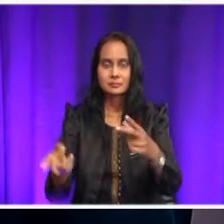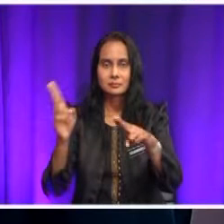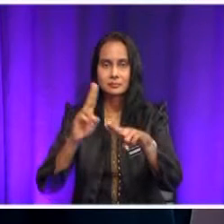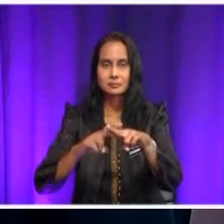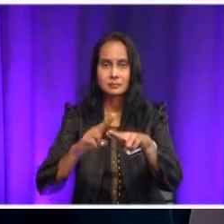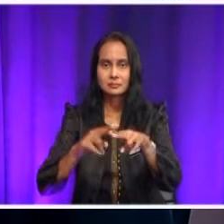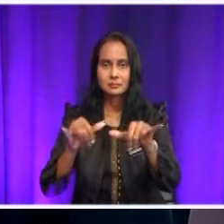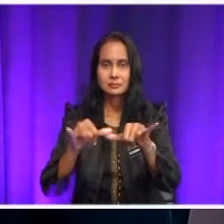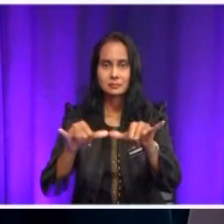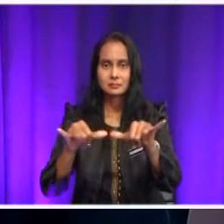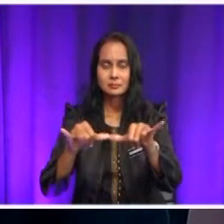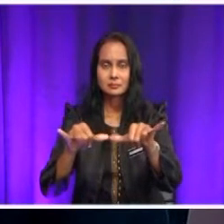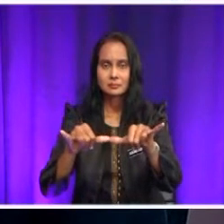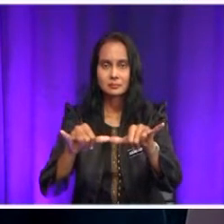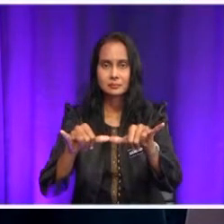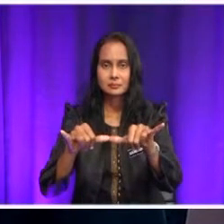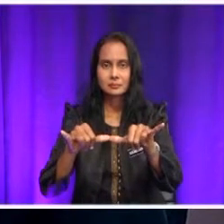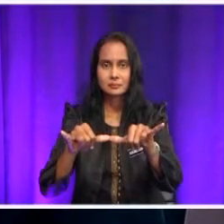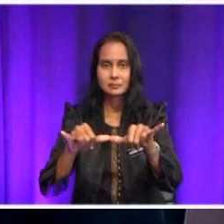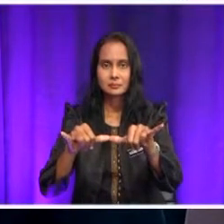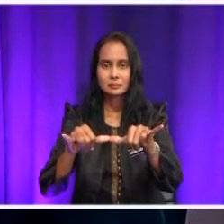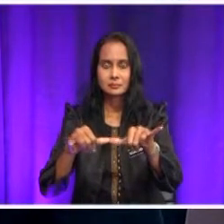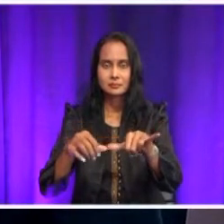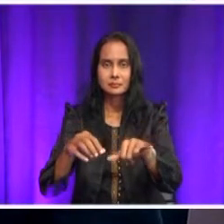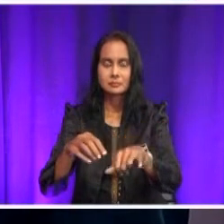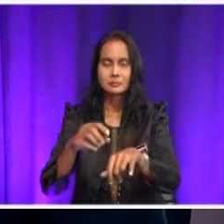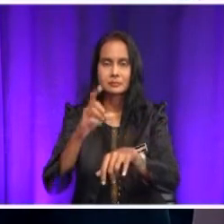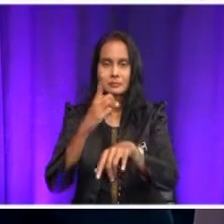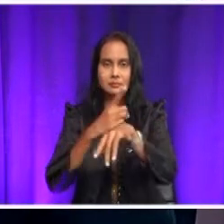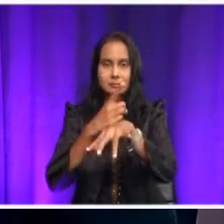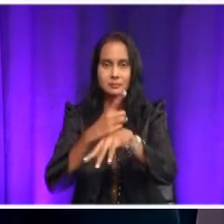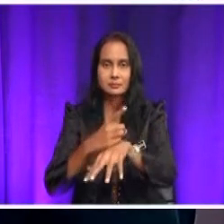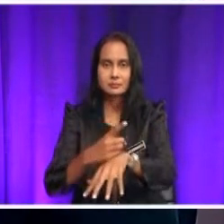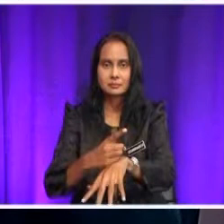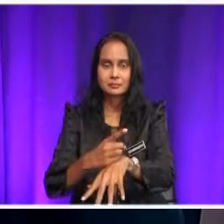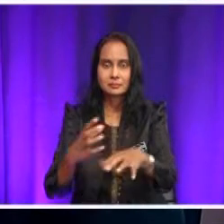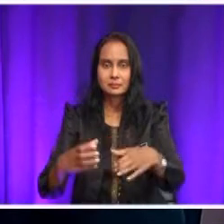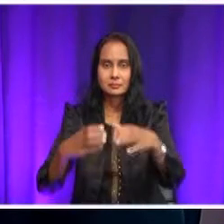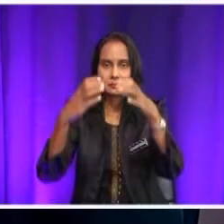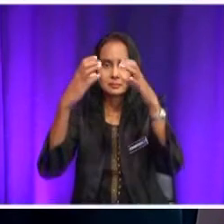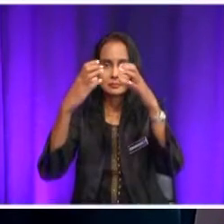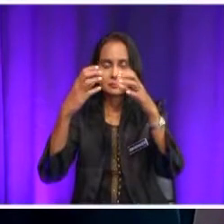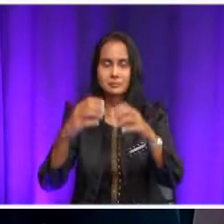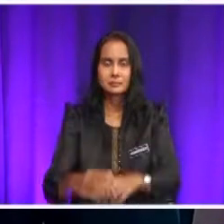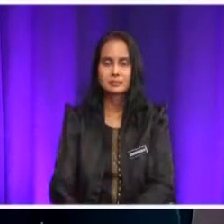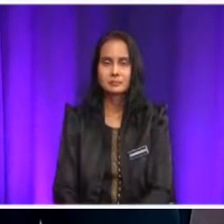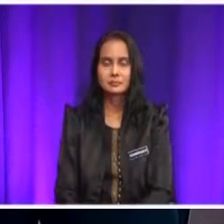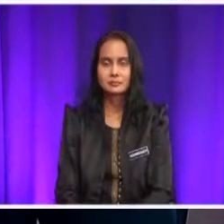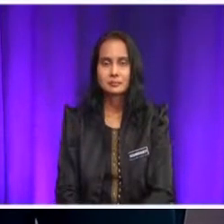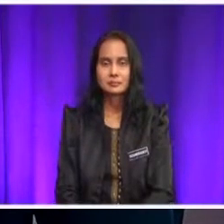dan Mito dari segi pertumbuhan itu namanya pertumbuhan sekunder